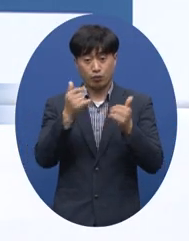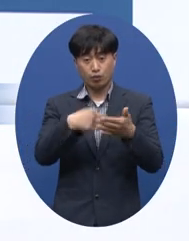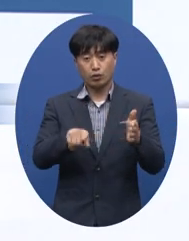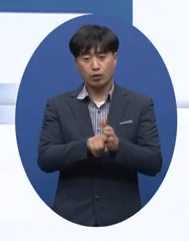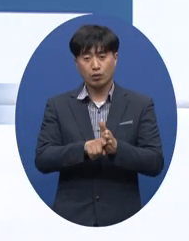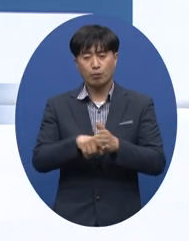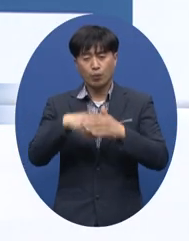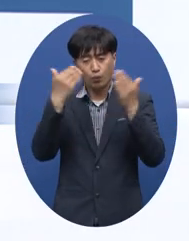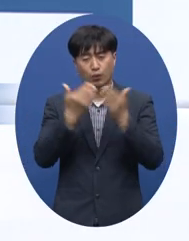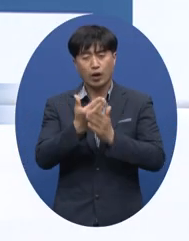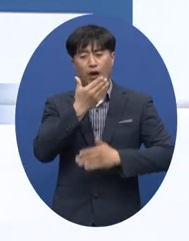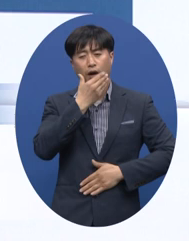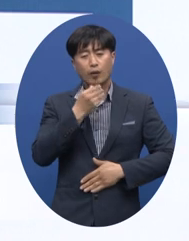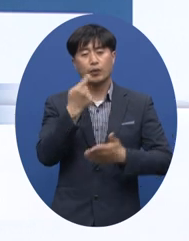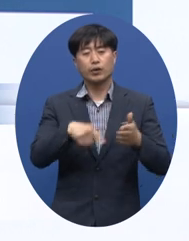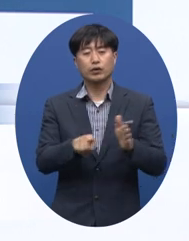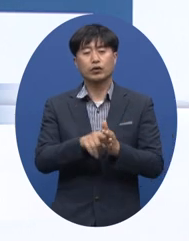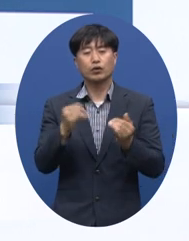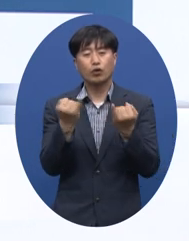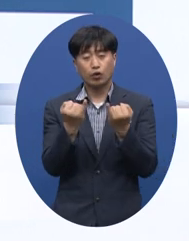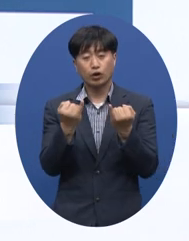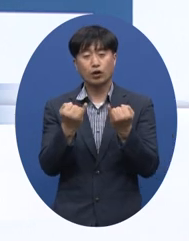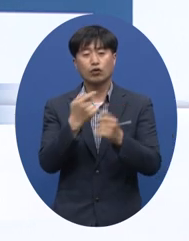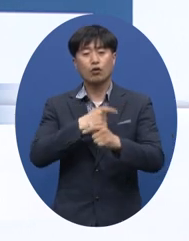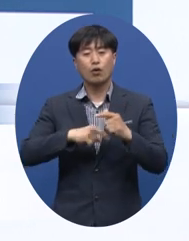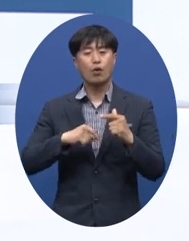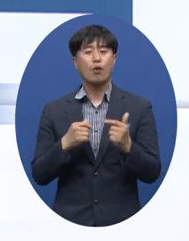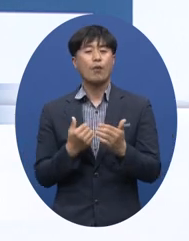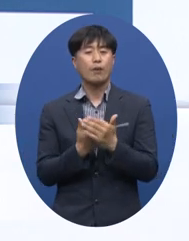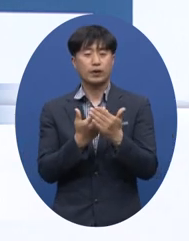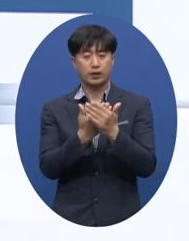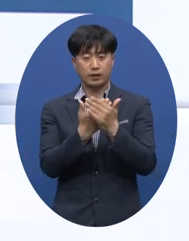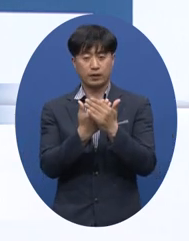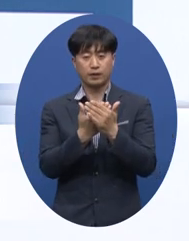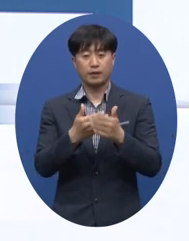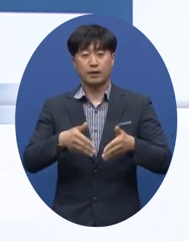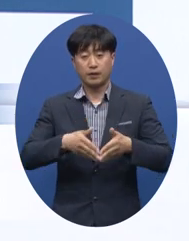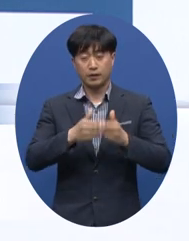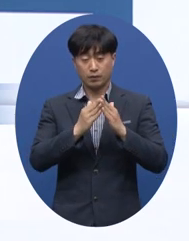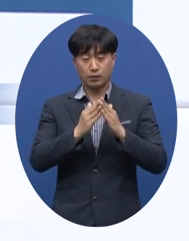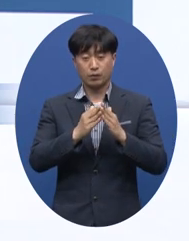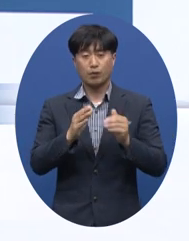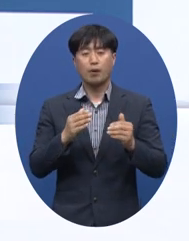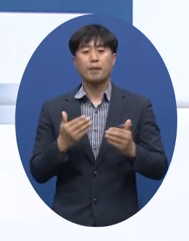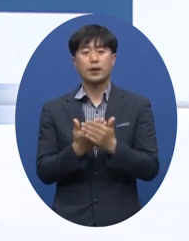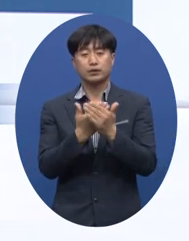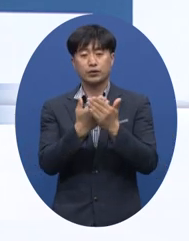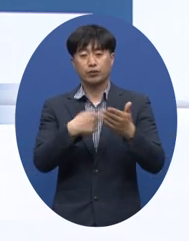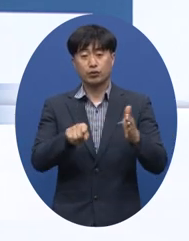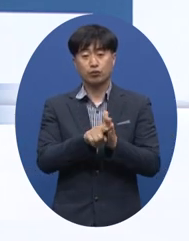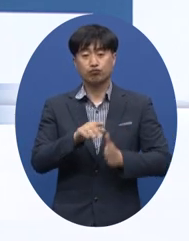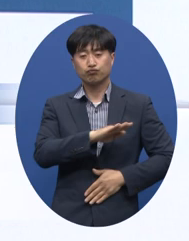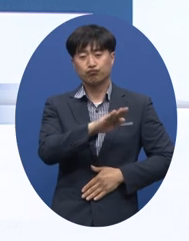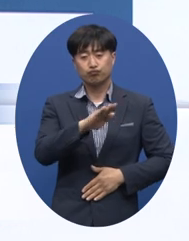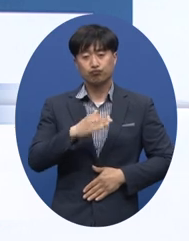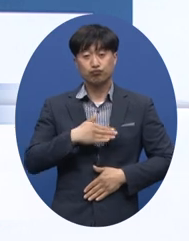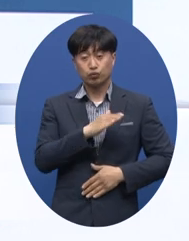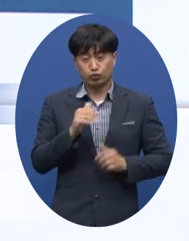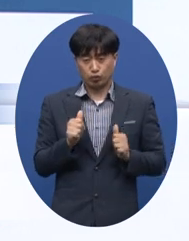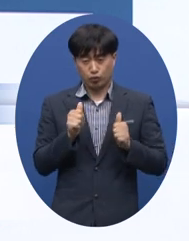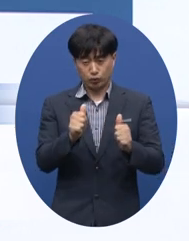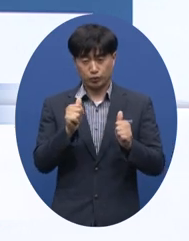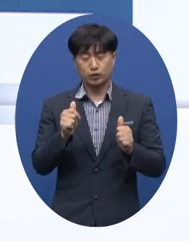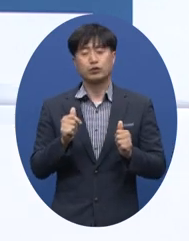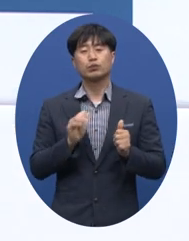위해서도 여성들이 좀더 활발하게 창업하고 또 기업 활동 원활하게 할수 있도록 또 성장 발전할 수 있도록 저희도